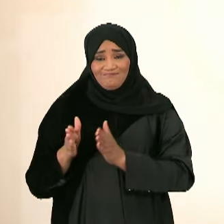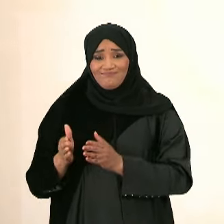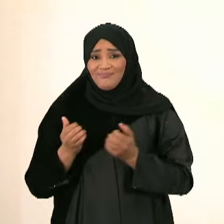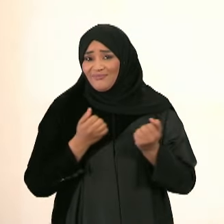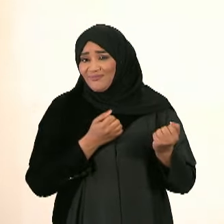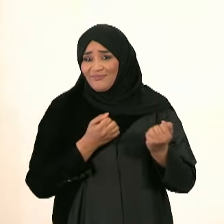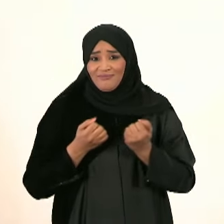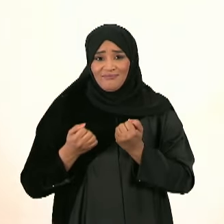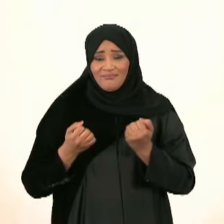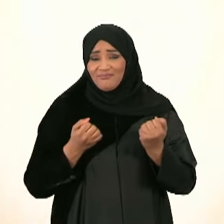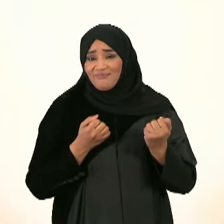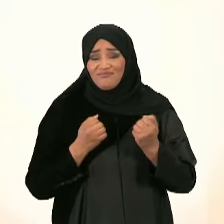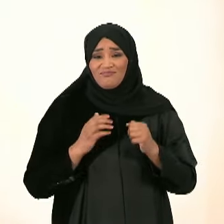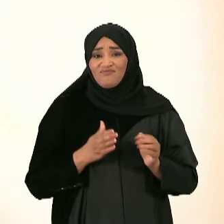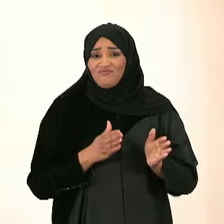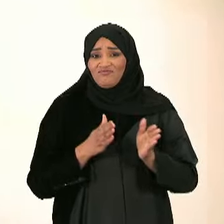ما فيش